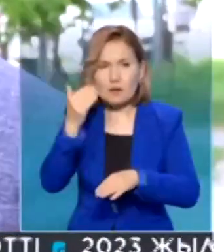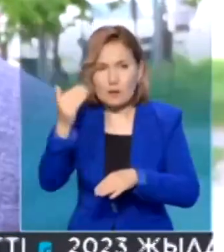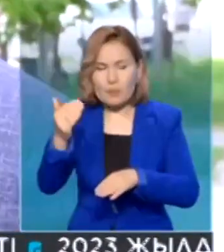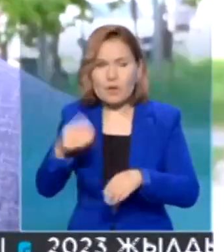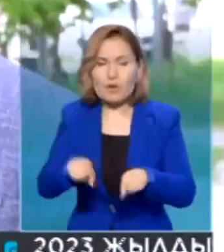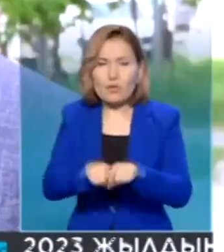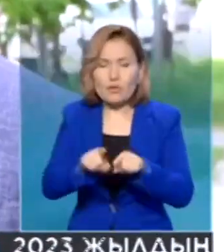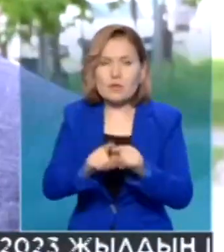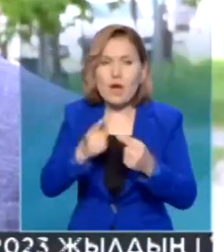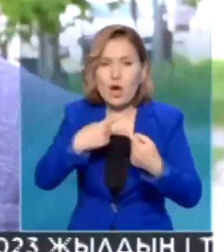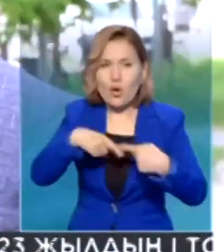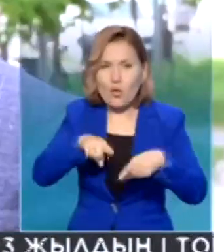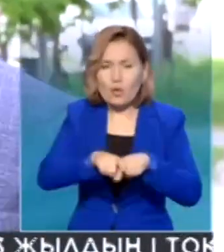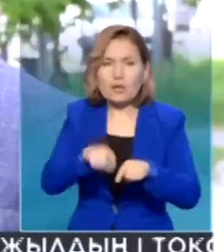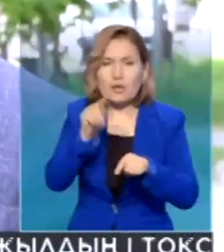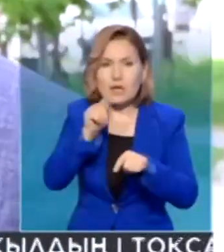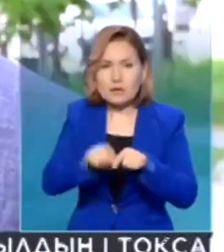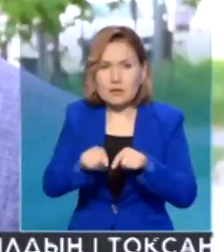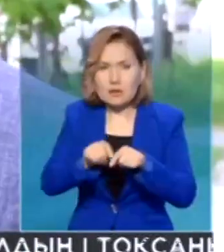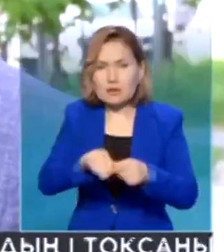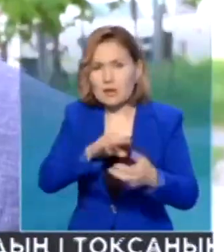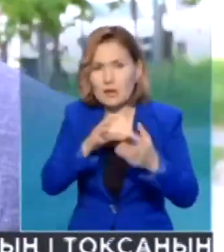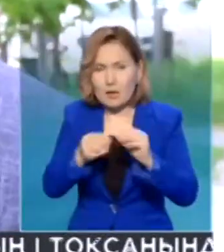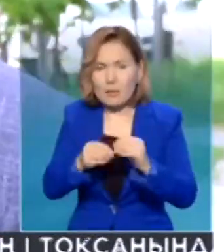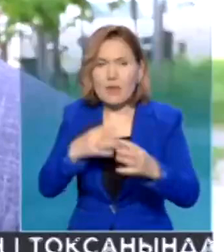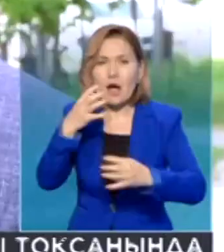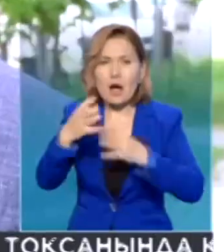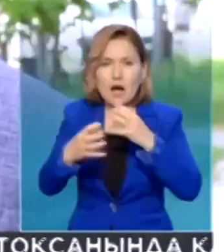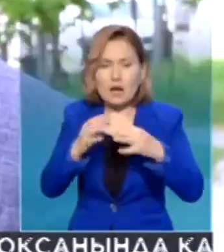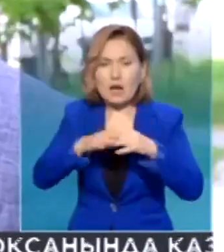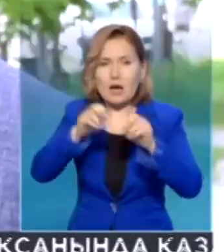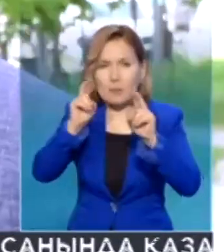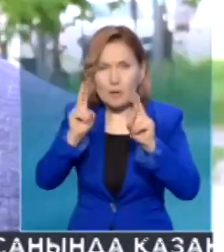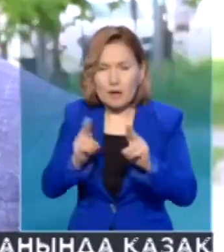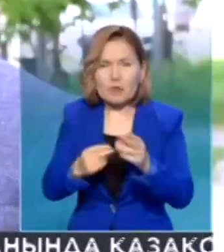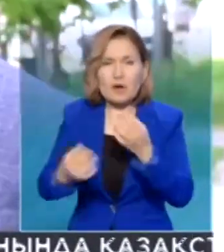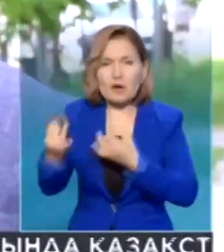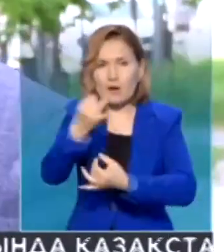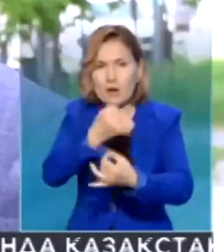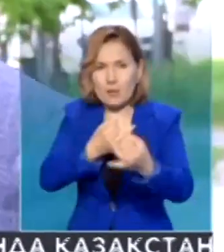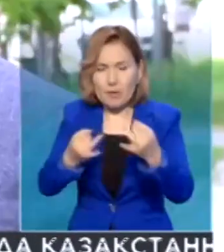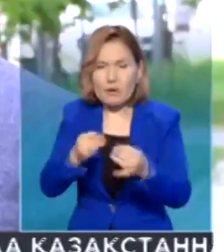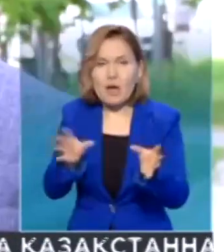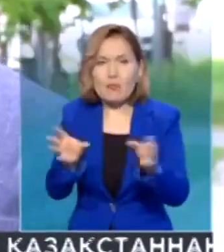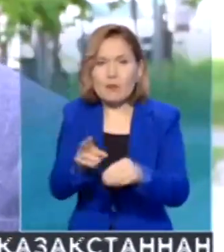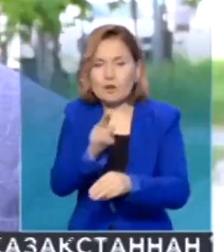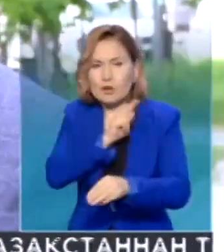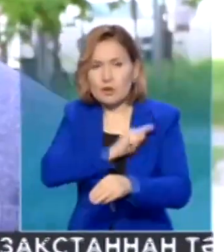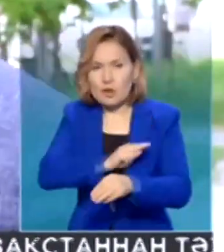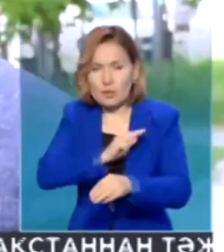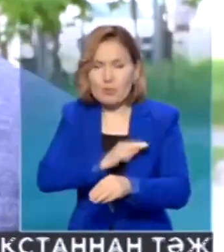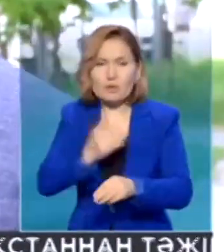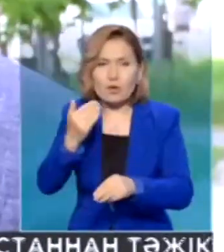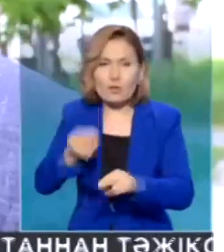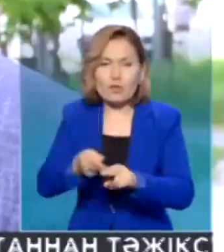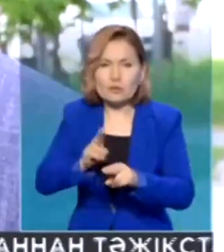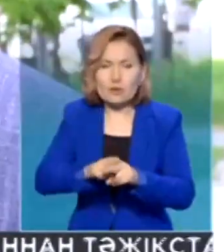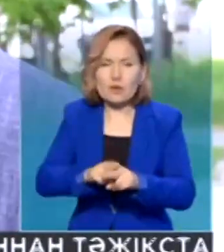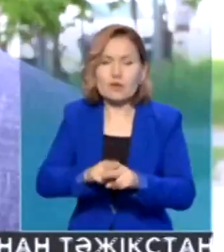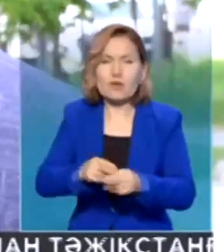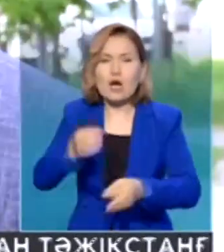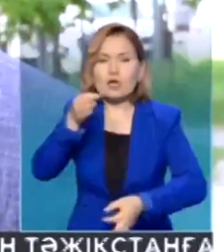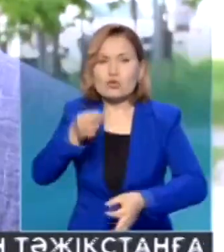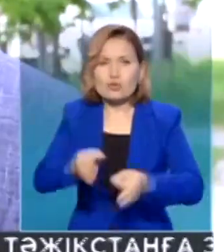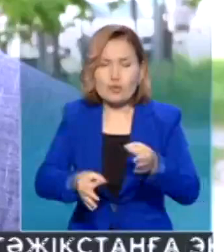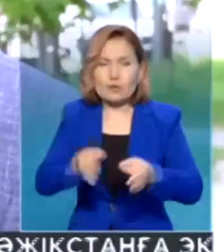анықтаушы органдар болсын, соларға қосып, халықаралық сарапшыларды әкеліп, солармен бірге қосылған жұмыс тобы болса, сол топ өте жақсы